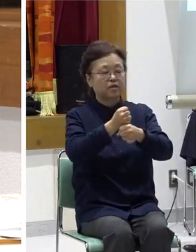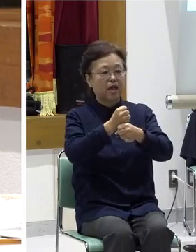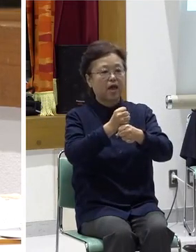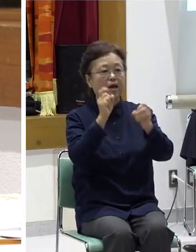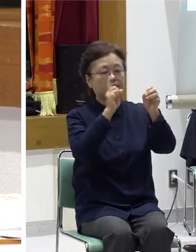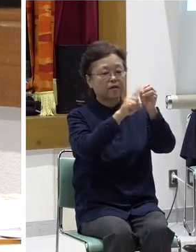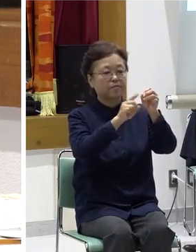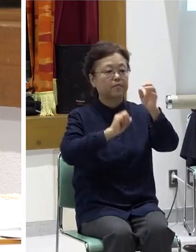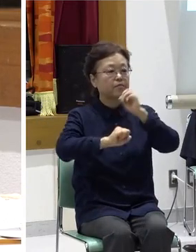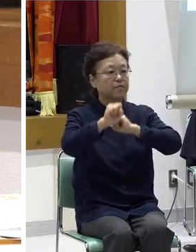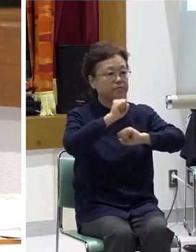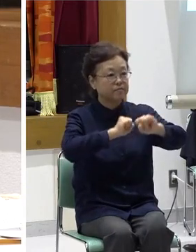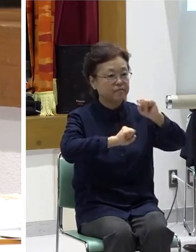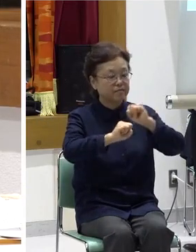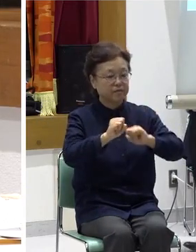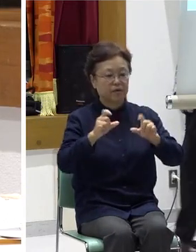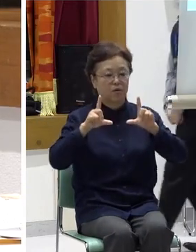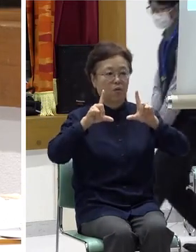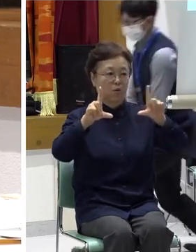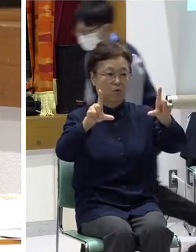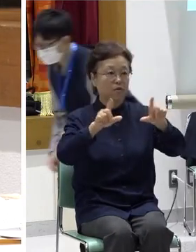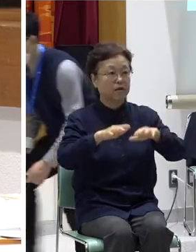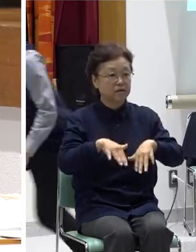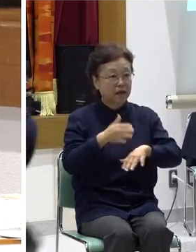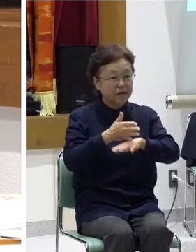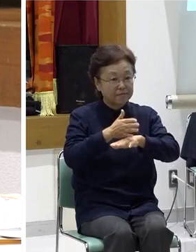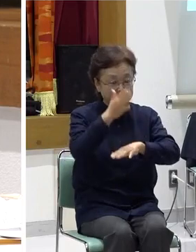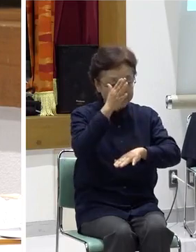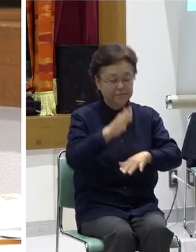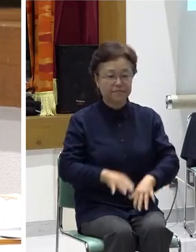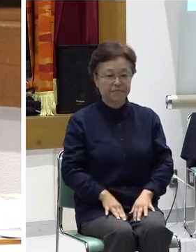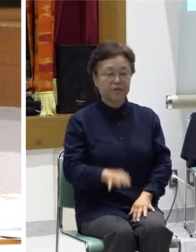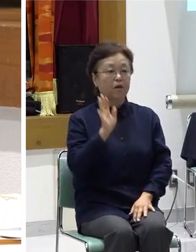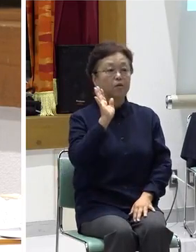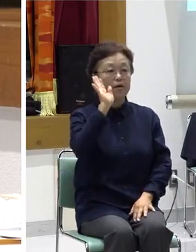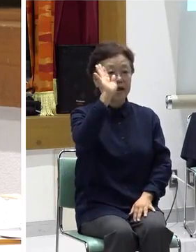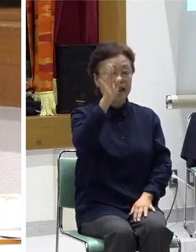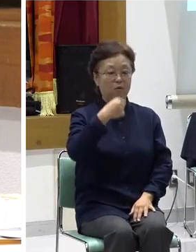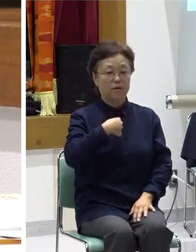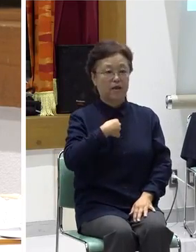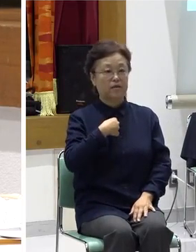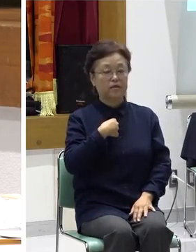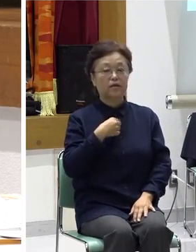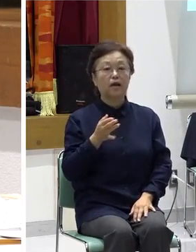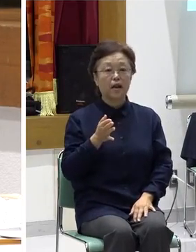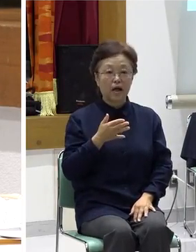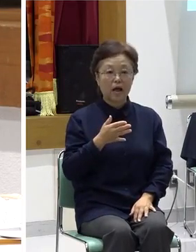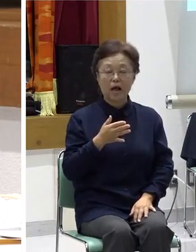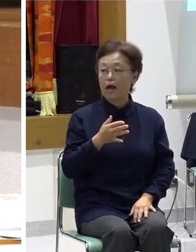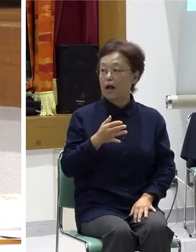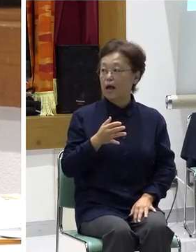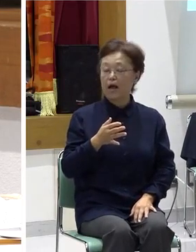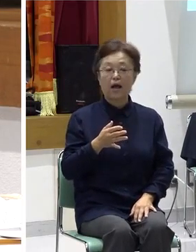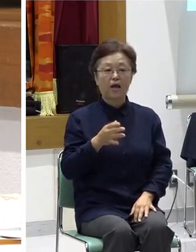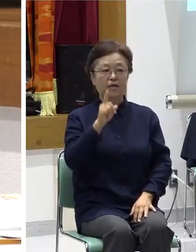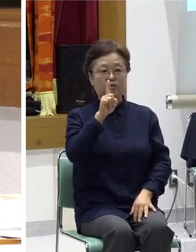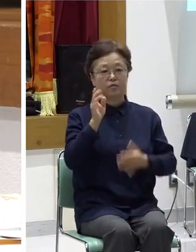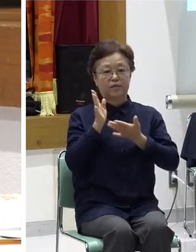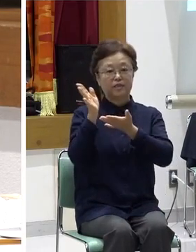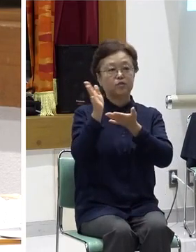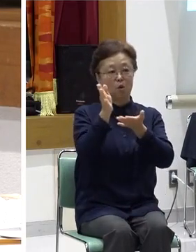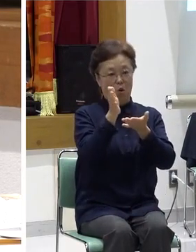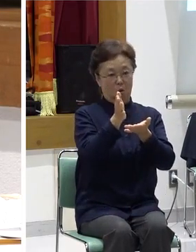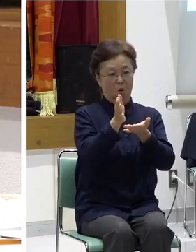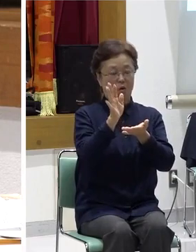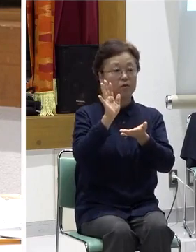ご報告ありがとうございました。ではこの後、私の方から一つずつ質問をさせていただければ思